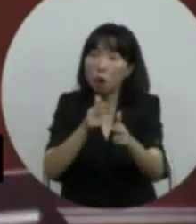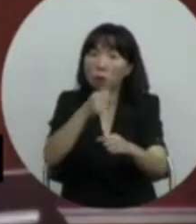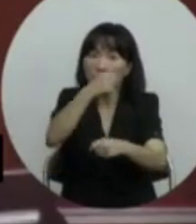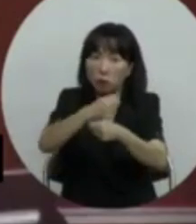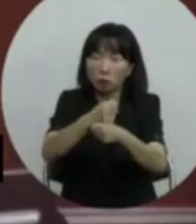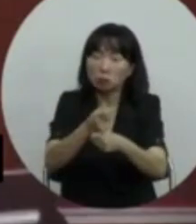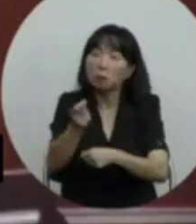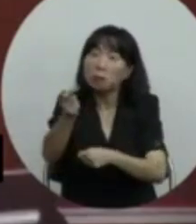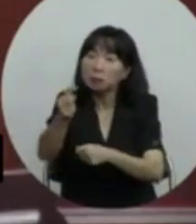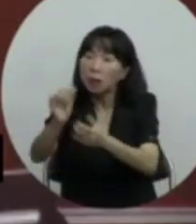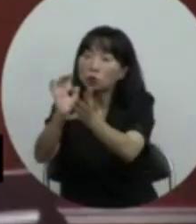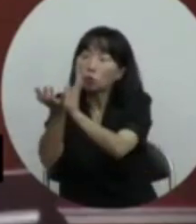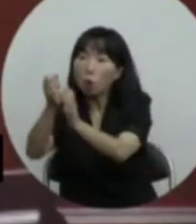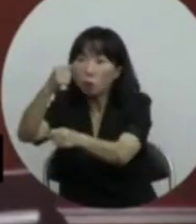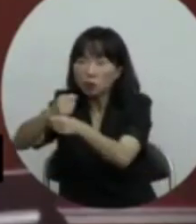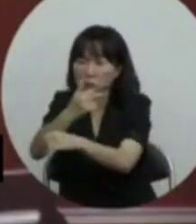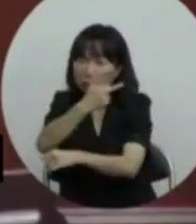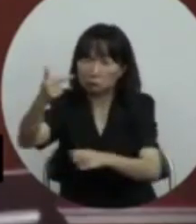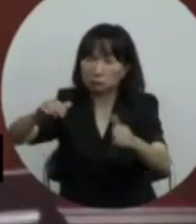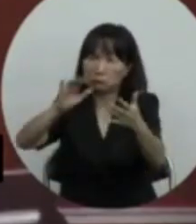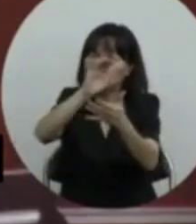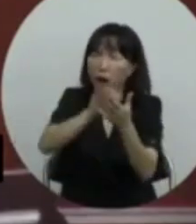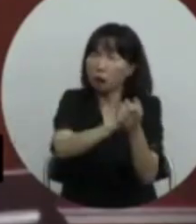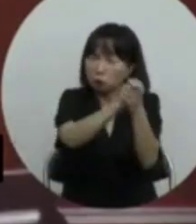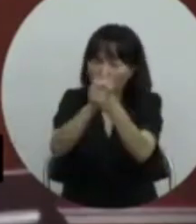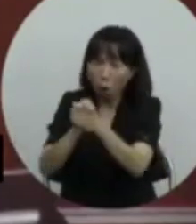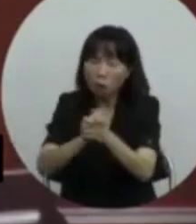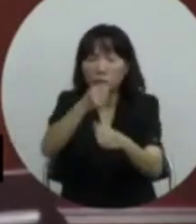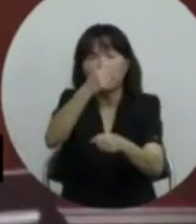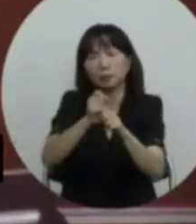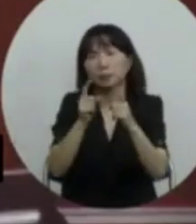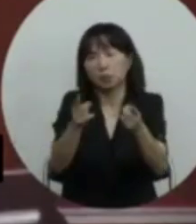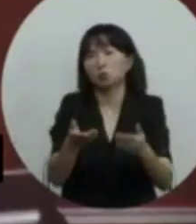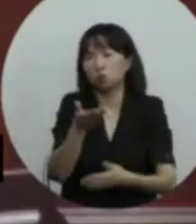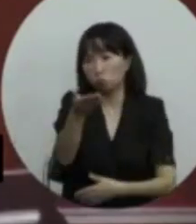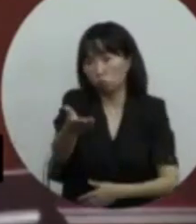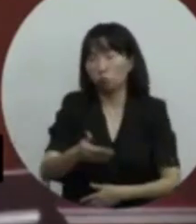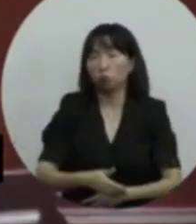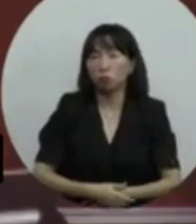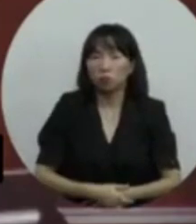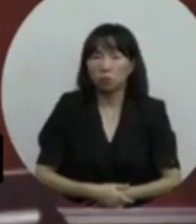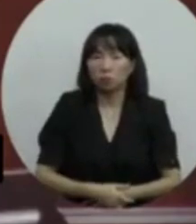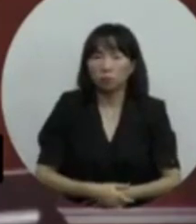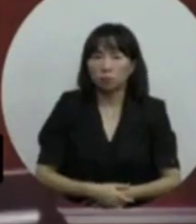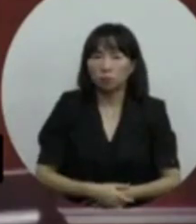꽃들로 큰 어울림을 전하는 계기를 마련하기도 했습니다.